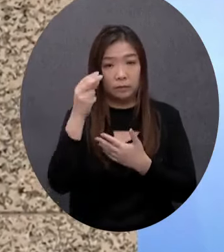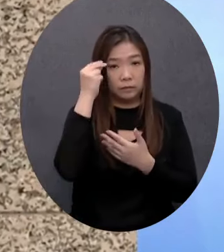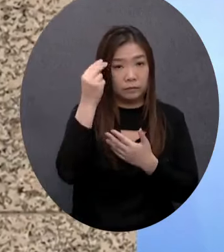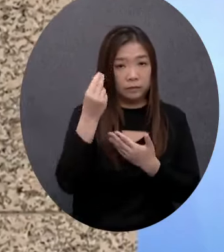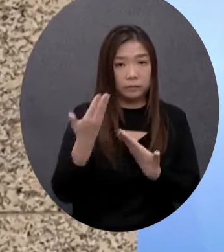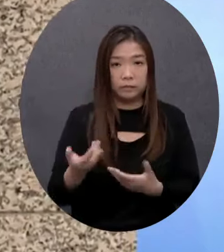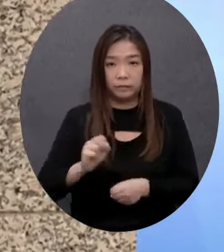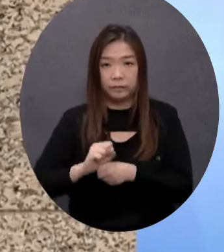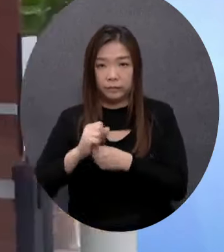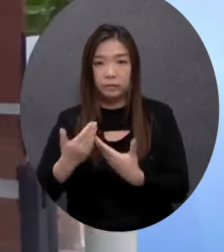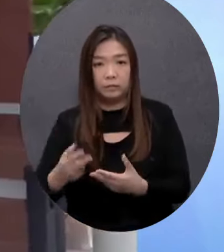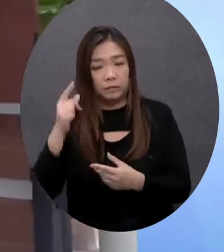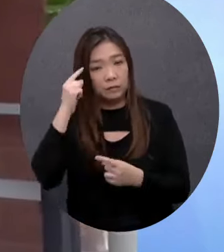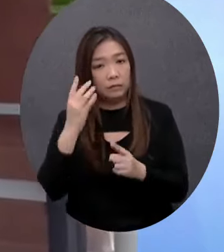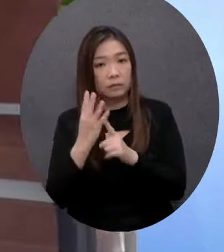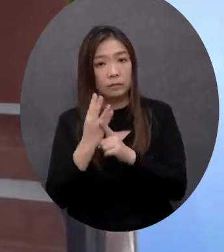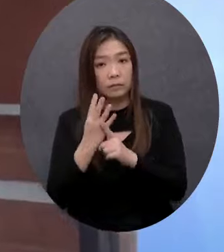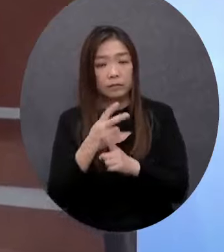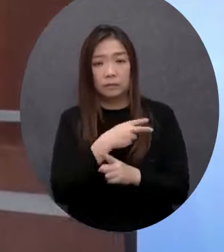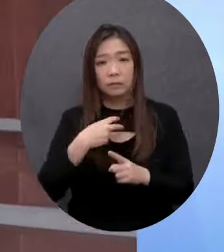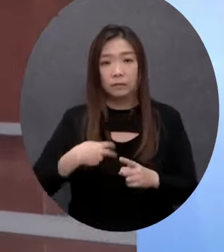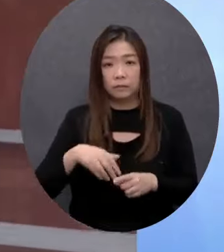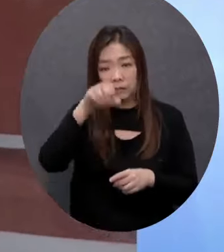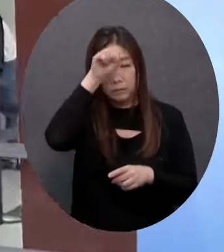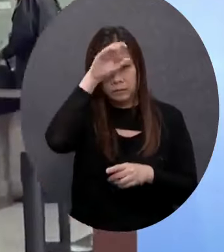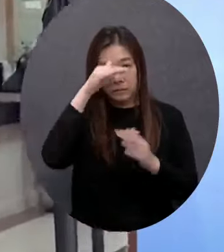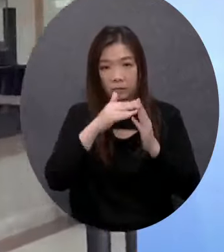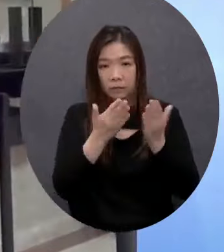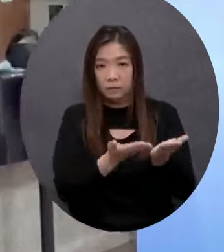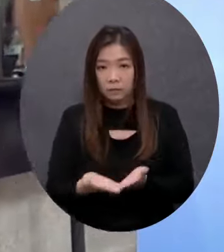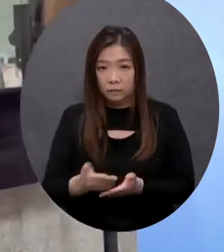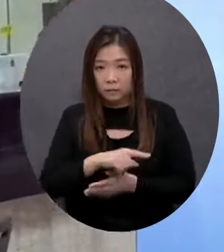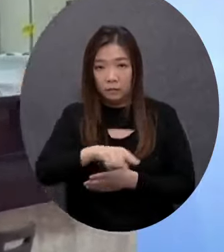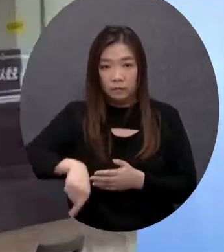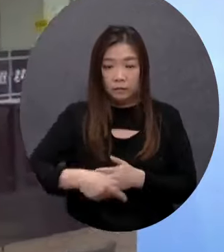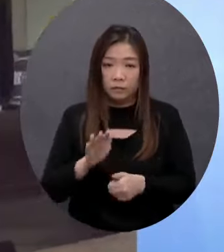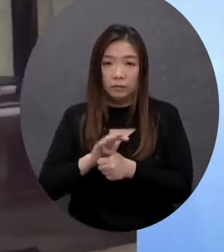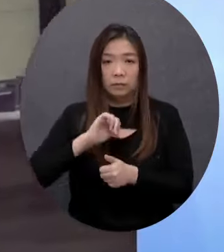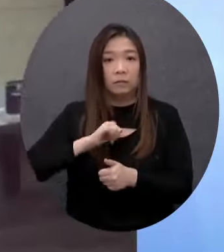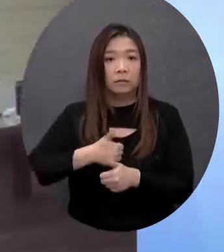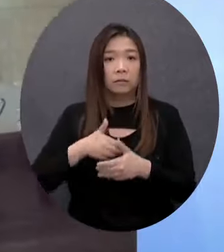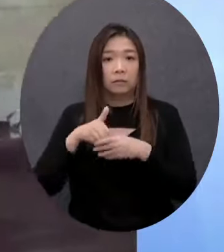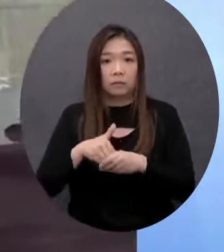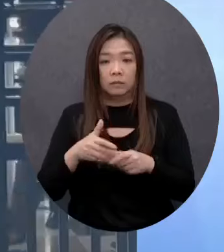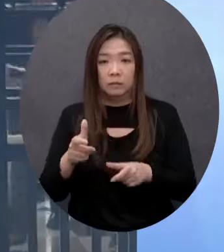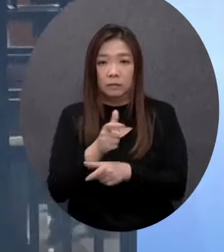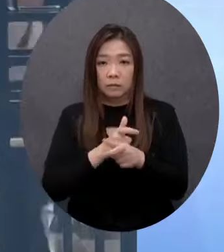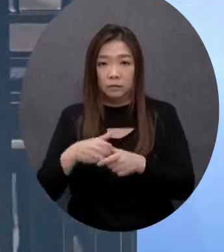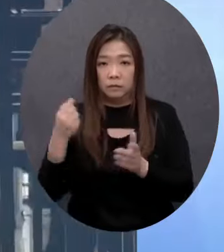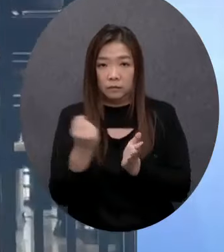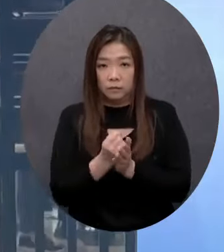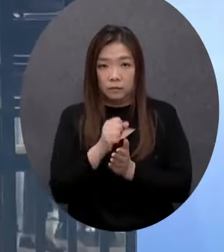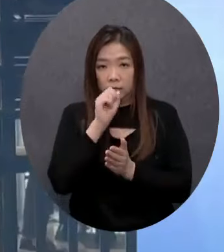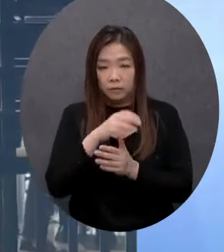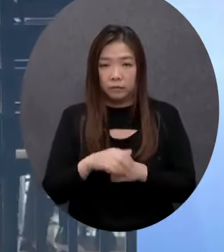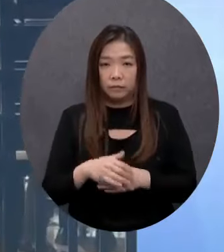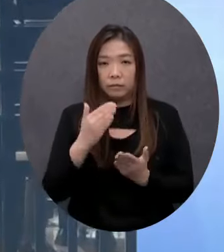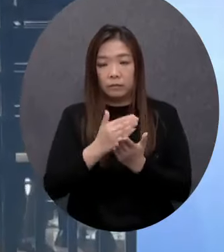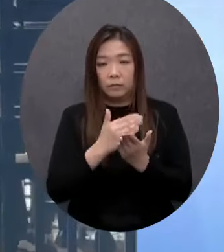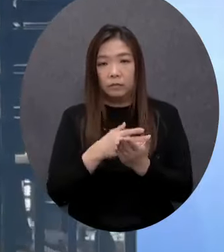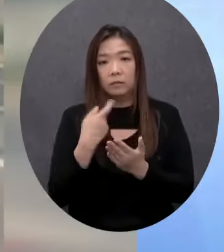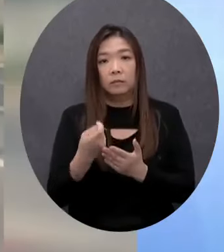14日。在北京市公安局出入境接待大厅，有人来帮老板申请商务签注，说手续都比以往